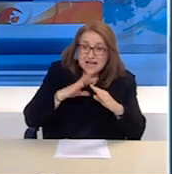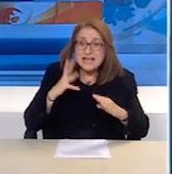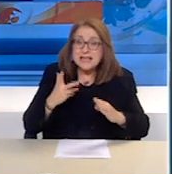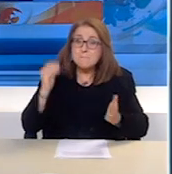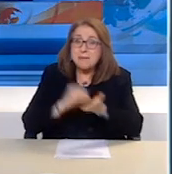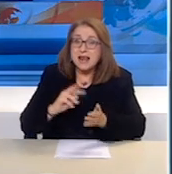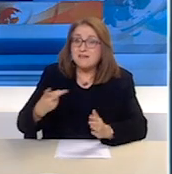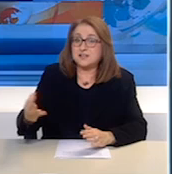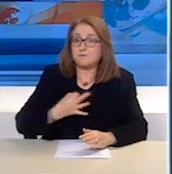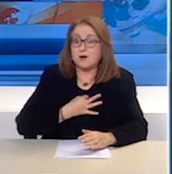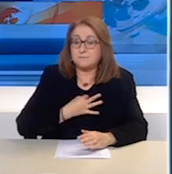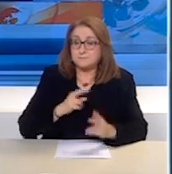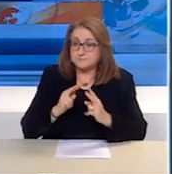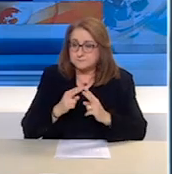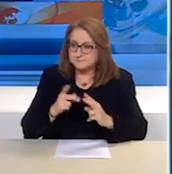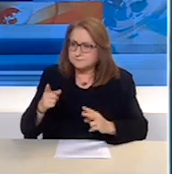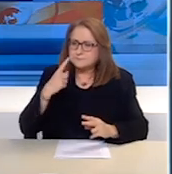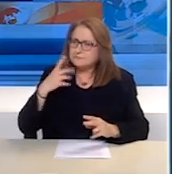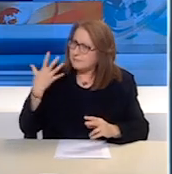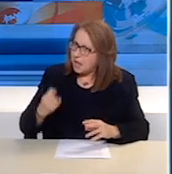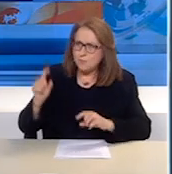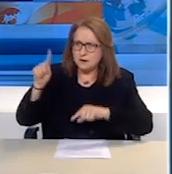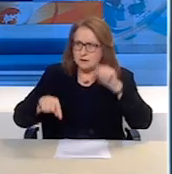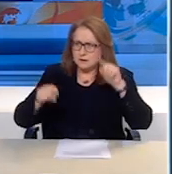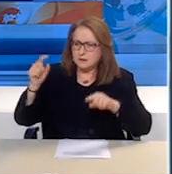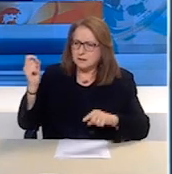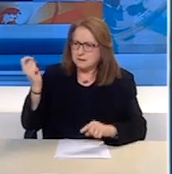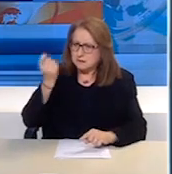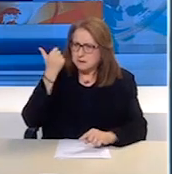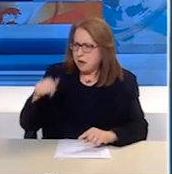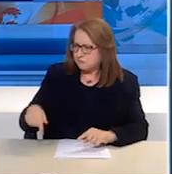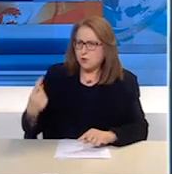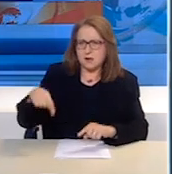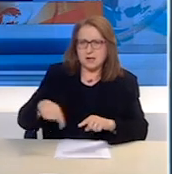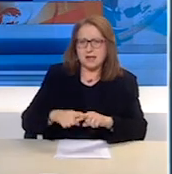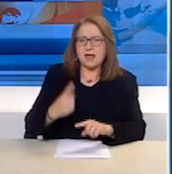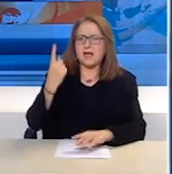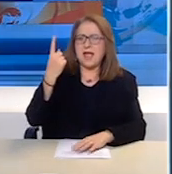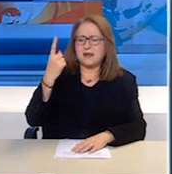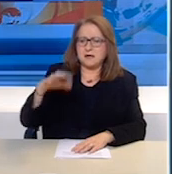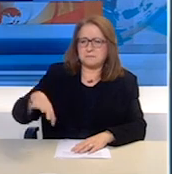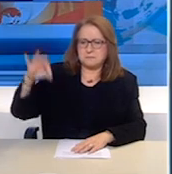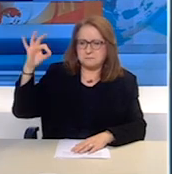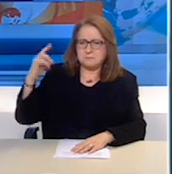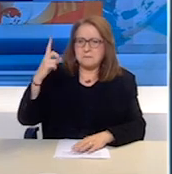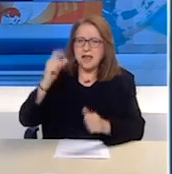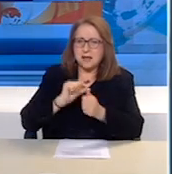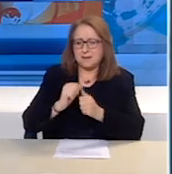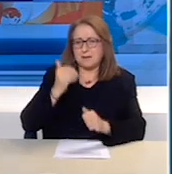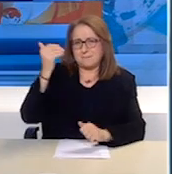και ένα μήνα μετά να είναι θετικά σε όλο τον κόσμο. Και αυτό το περιστατικό που αναφέρθηκε προηγουμένως είναι ένα τέτοιο περιστατικό. Περίπου ένα μήνα μετά